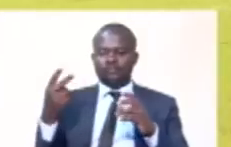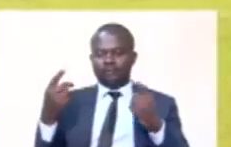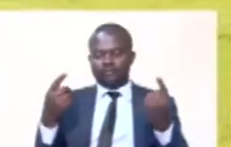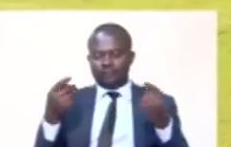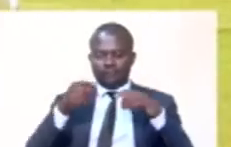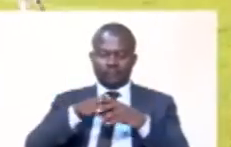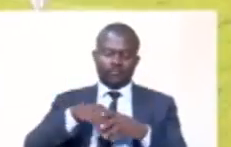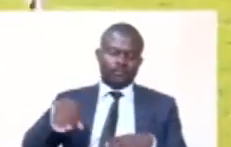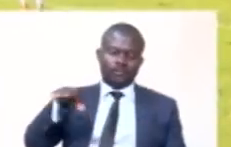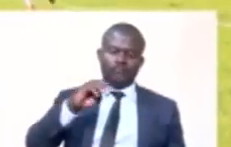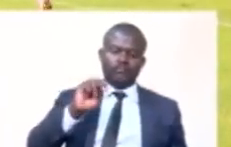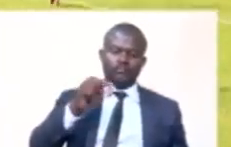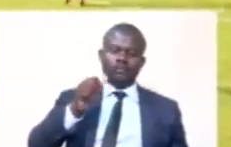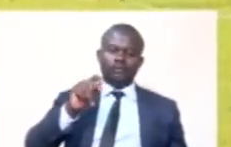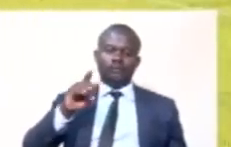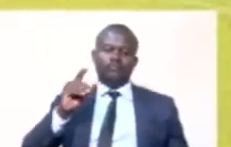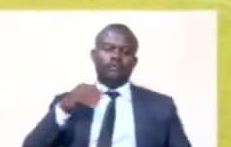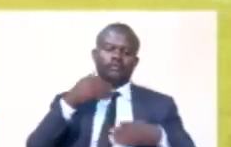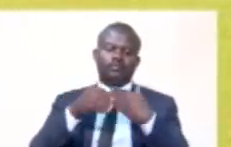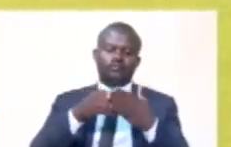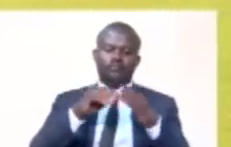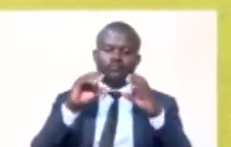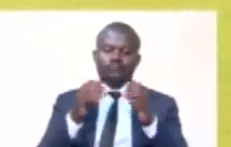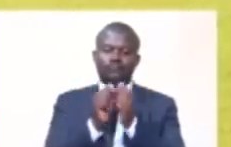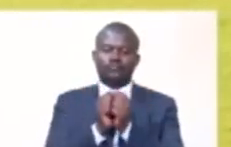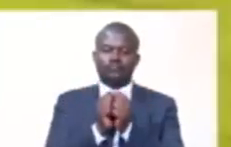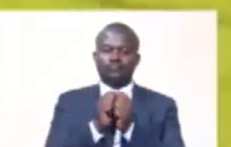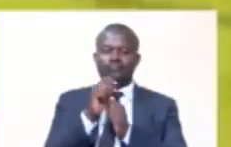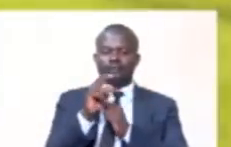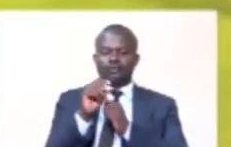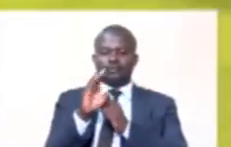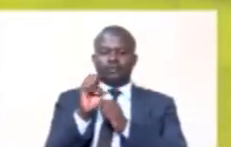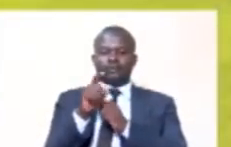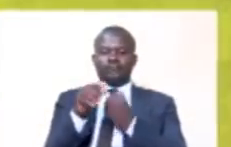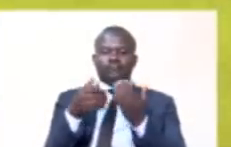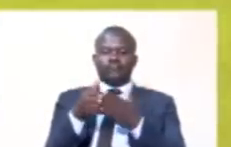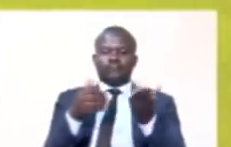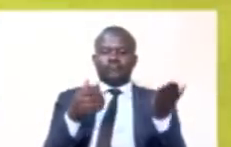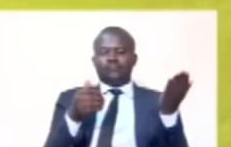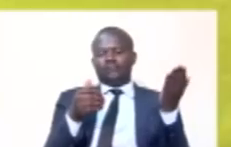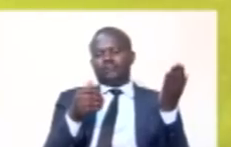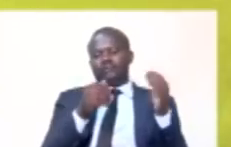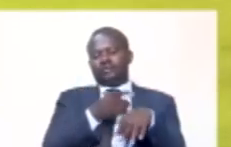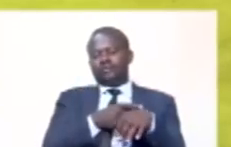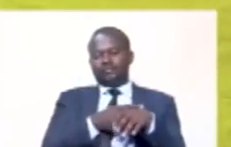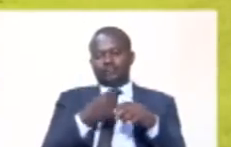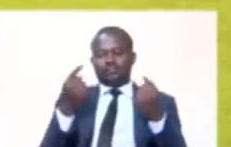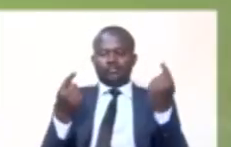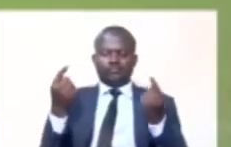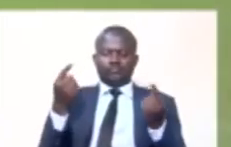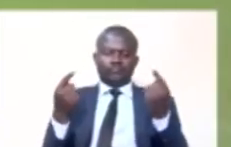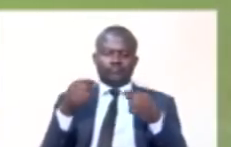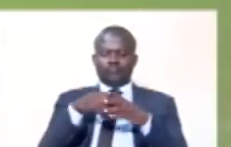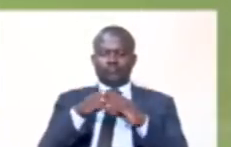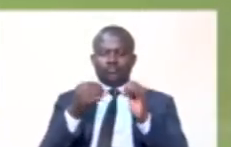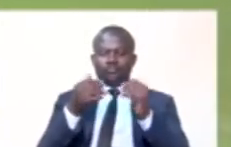Umukino wabereye kuri Stade Umuganda, naho ikipe ya Etincelles FC ikaba yanganyije na Musanze igitego 1-1.